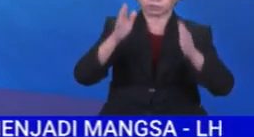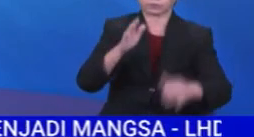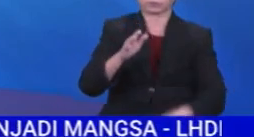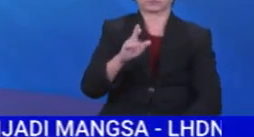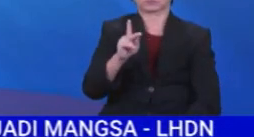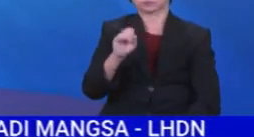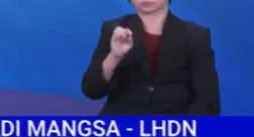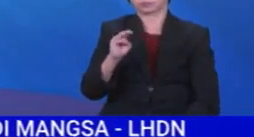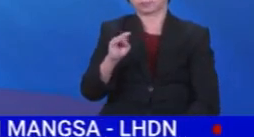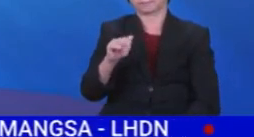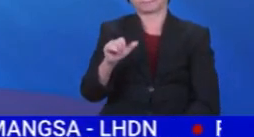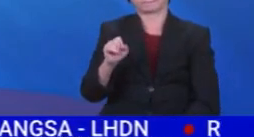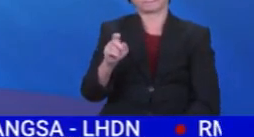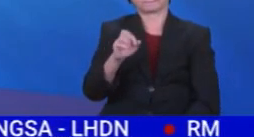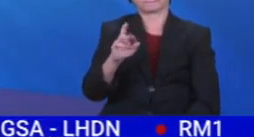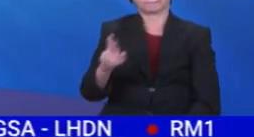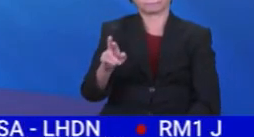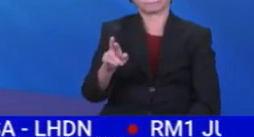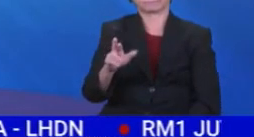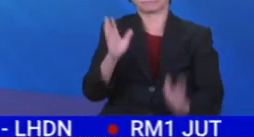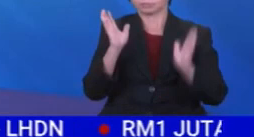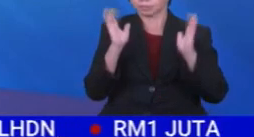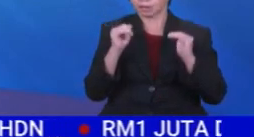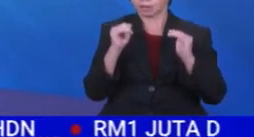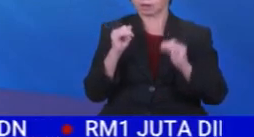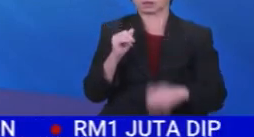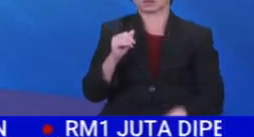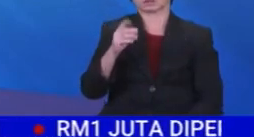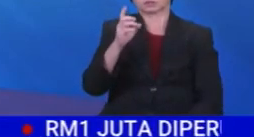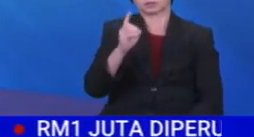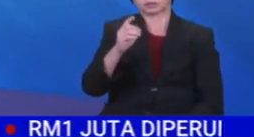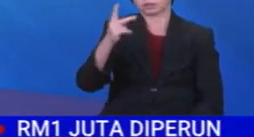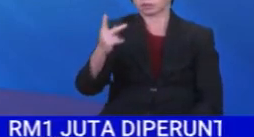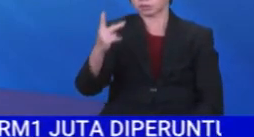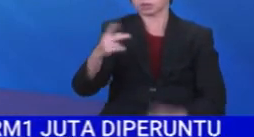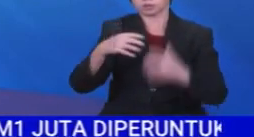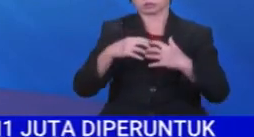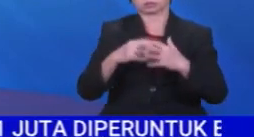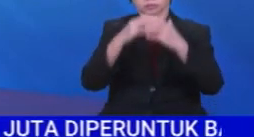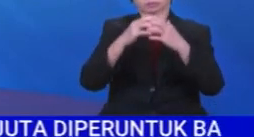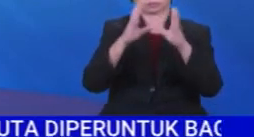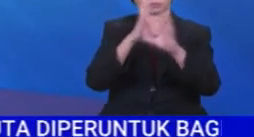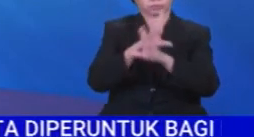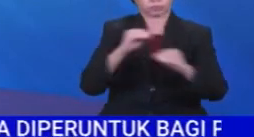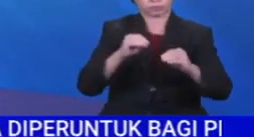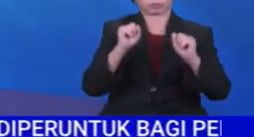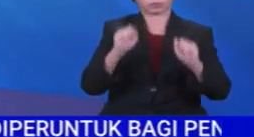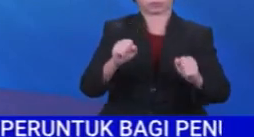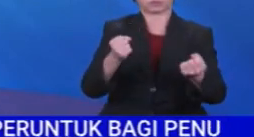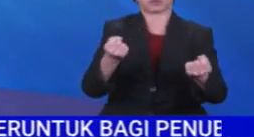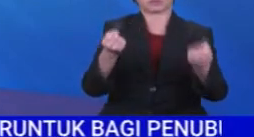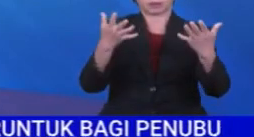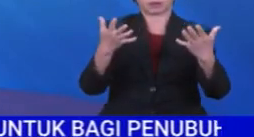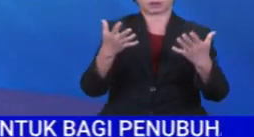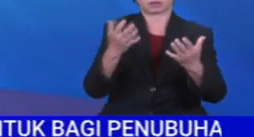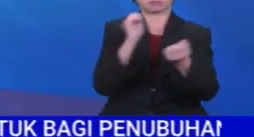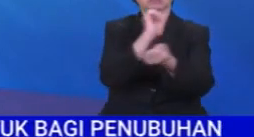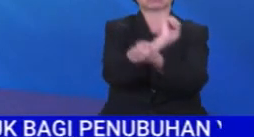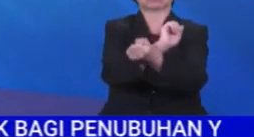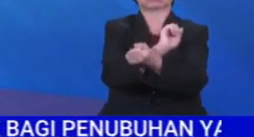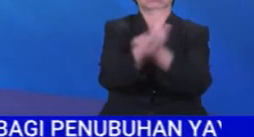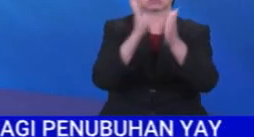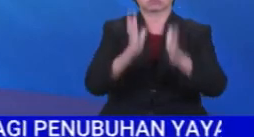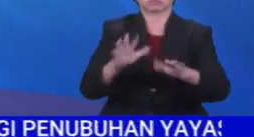general Play facial Datu nothin' Muhammad berharap Pique dapat ditumbuhkan di swap bagi membolehkan Lebih ramai bantuan